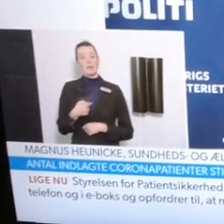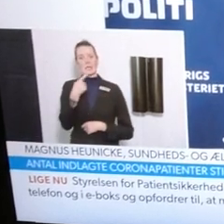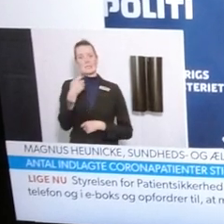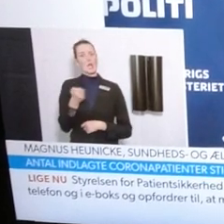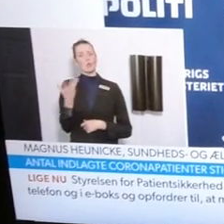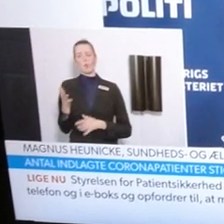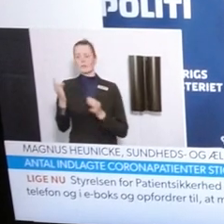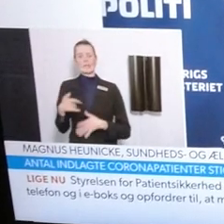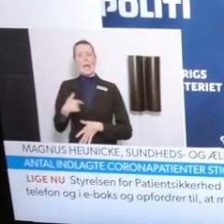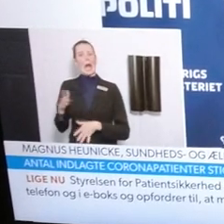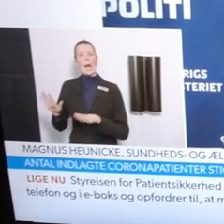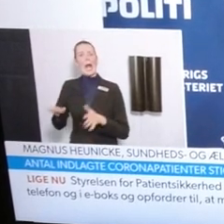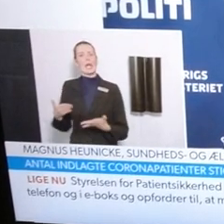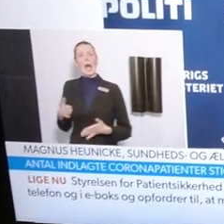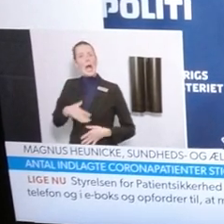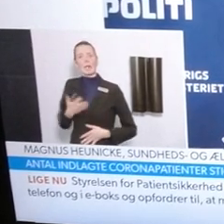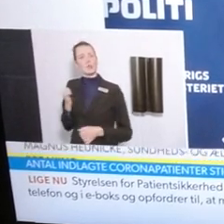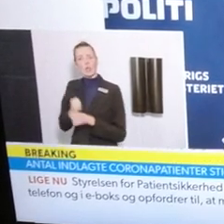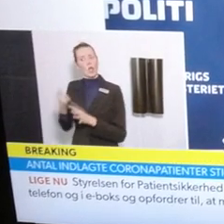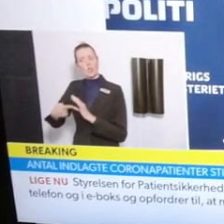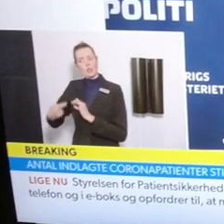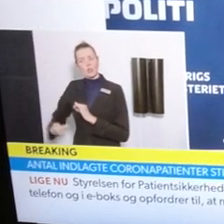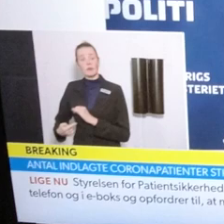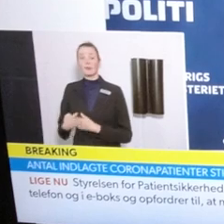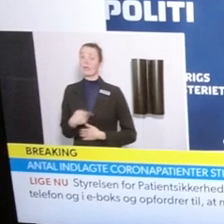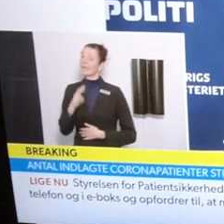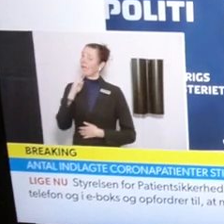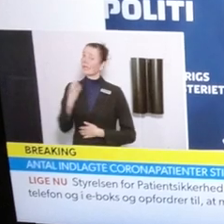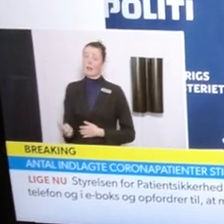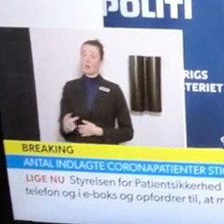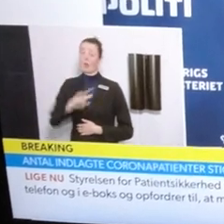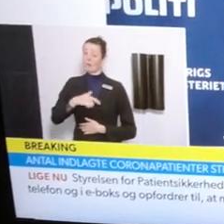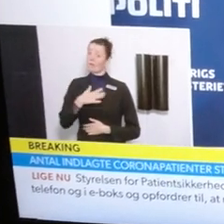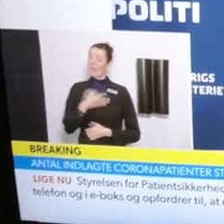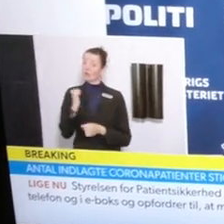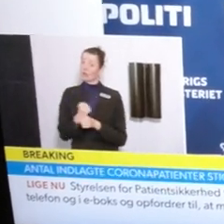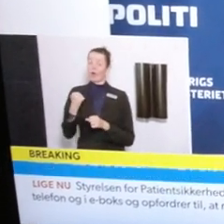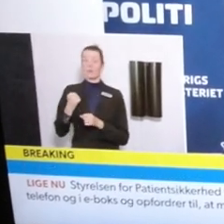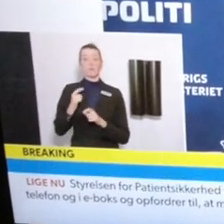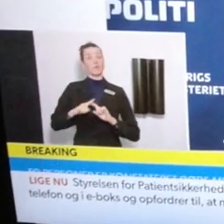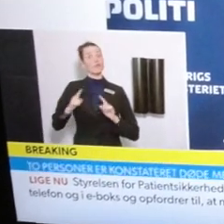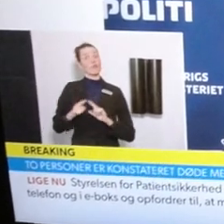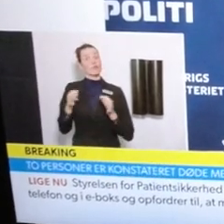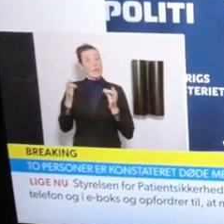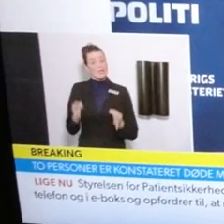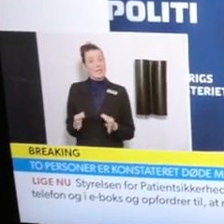vil røre igen. Vi vil gøre, hvad der skal til for at holde pandemien under kontrol.